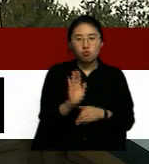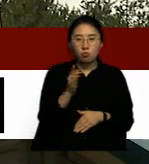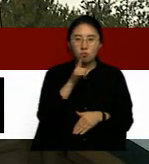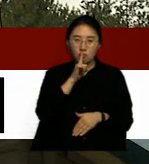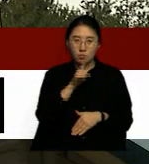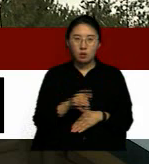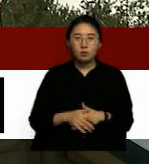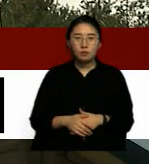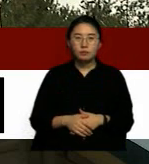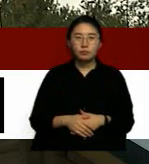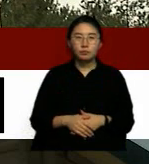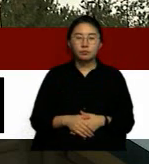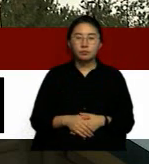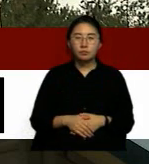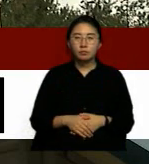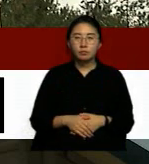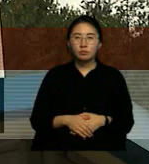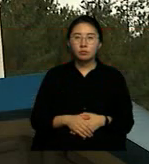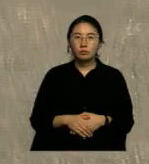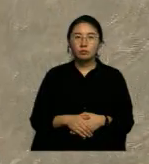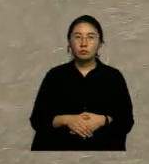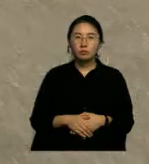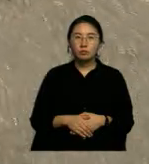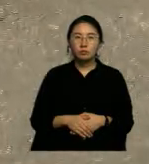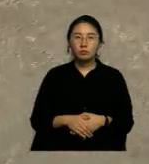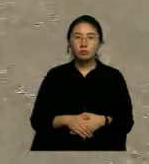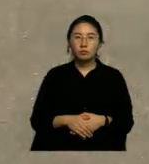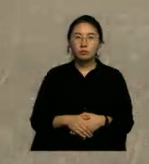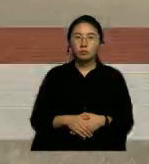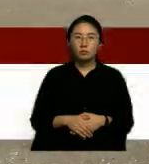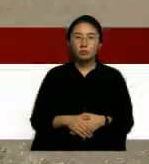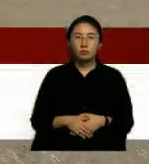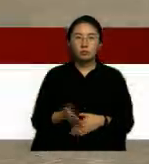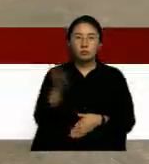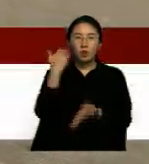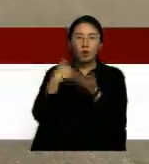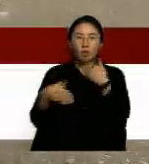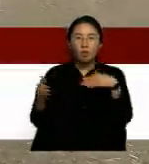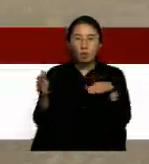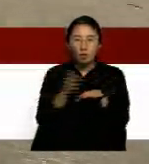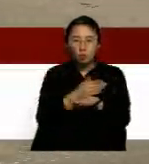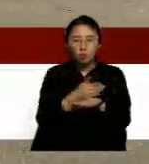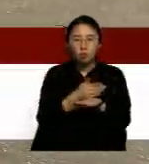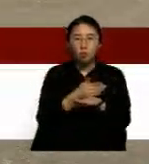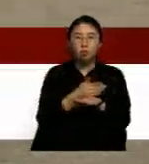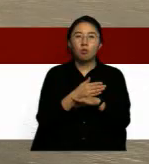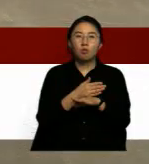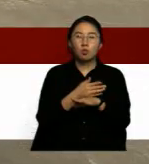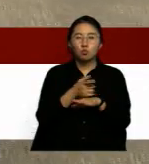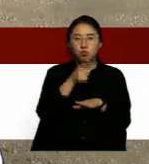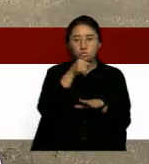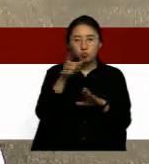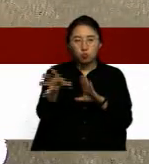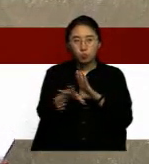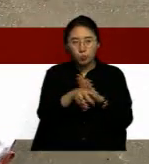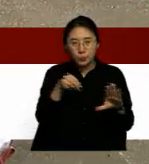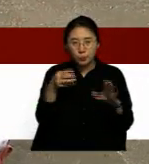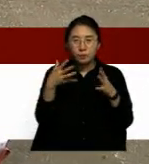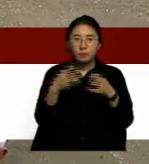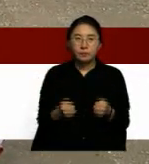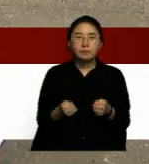이유라는 주민들 얘기엔 동의를 하지 않고 있습니다. 그리고 옛날서부터 수상도 있고 여기고 그런